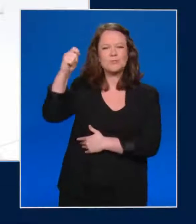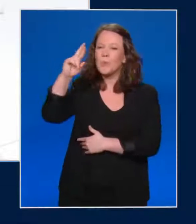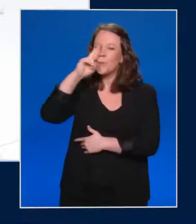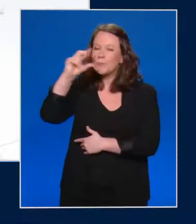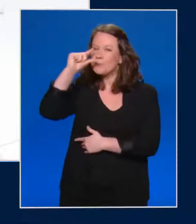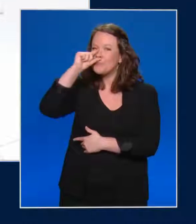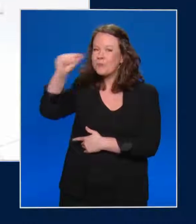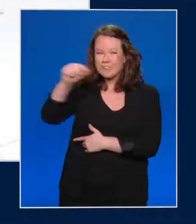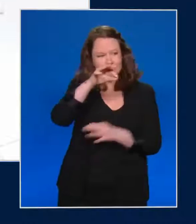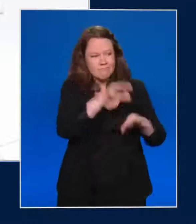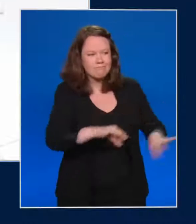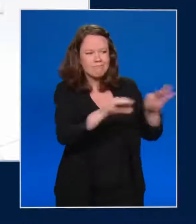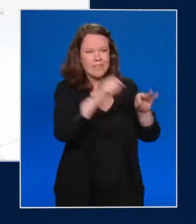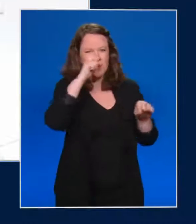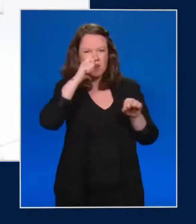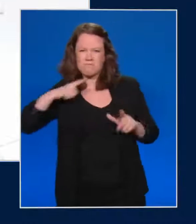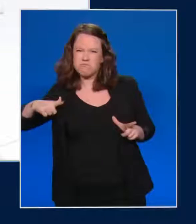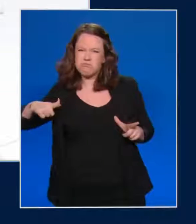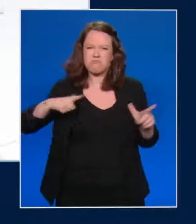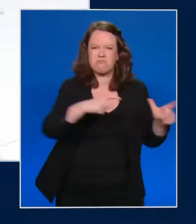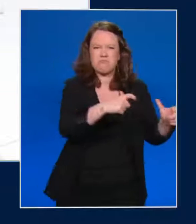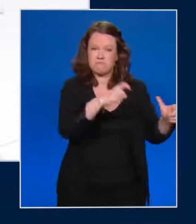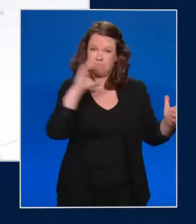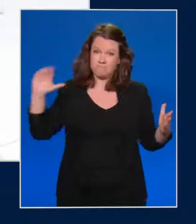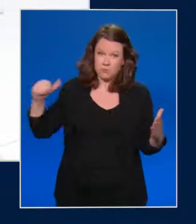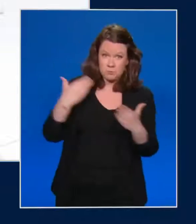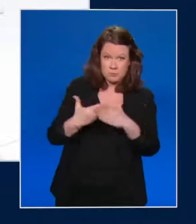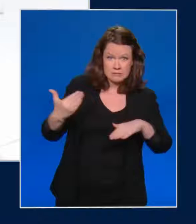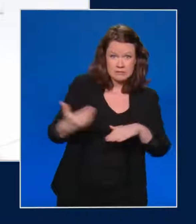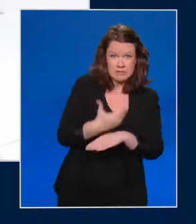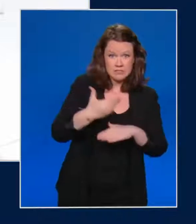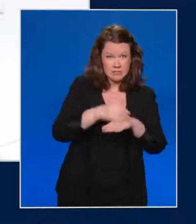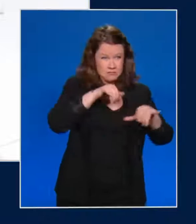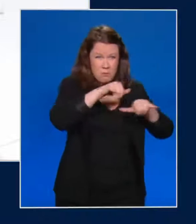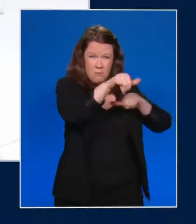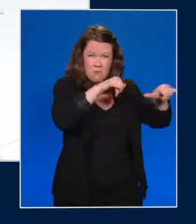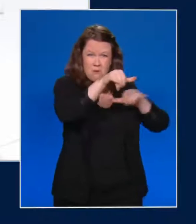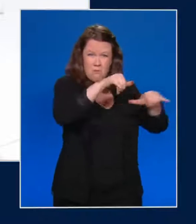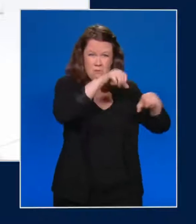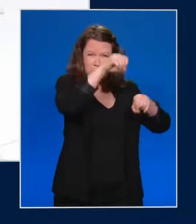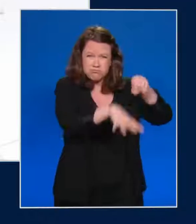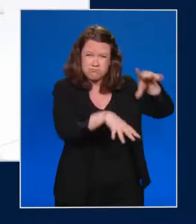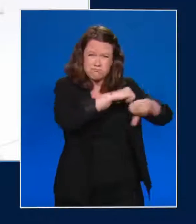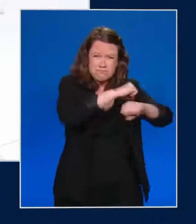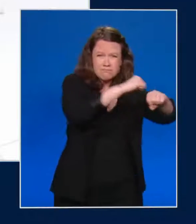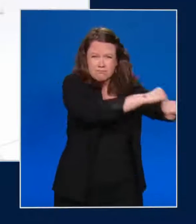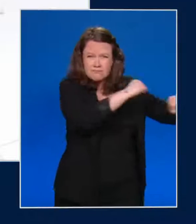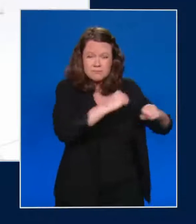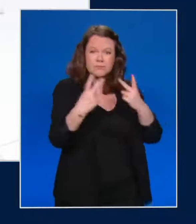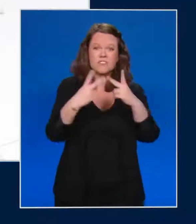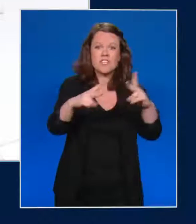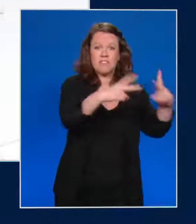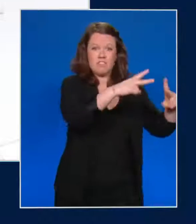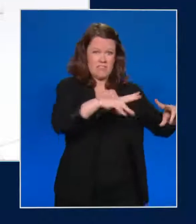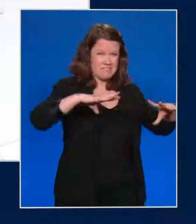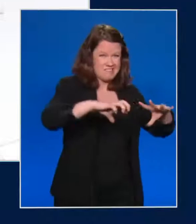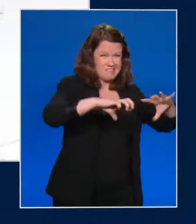février les forces russes bombarde kiev assiègent les villes les plus importantes du pays